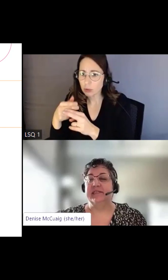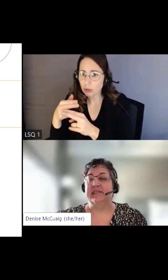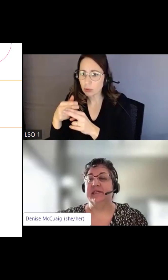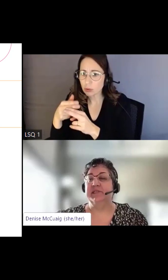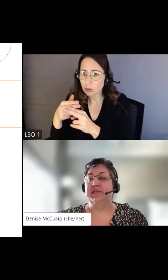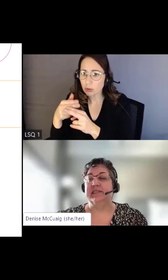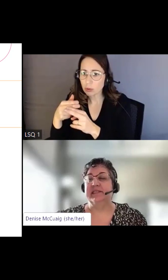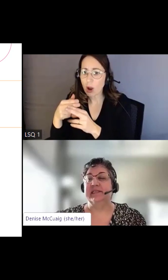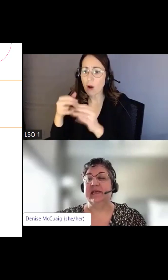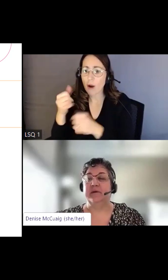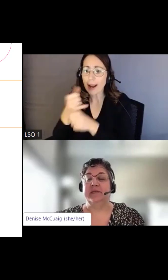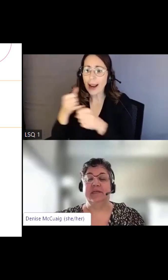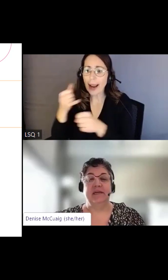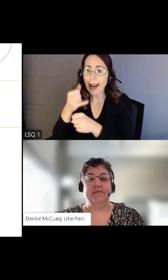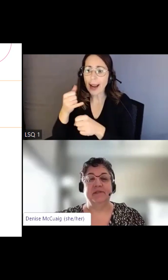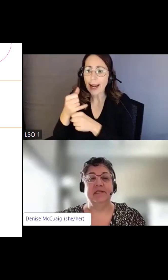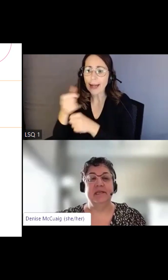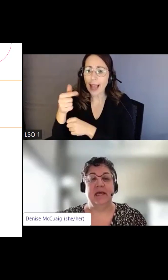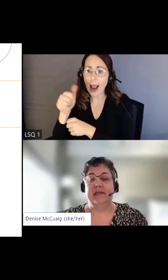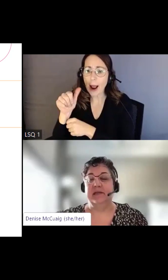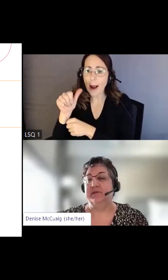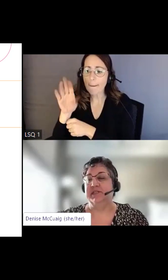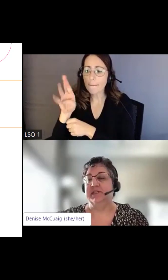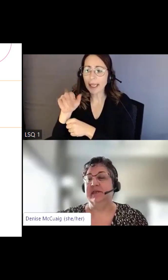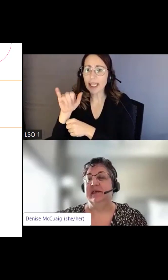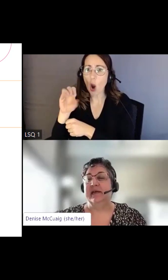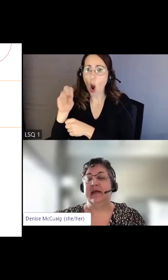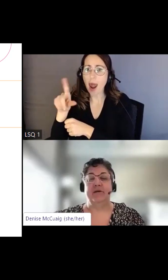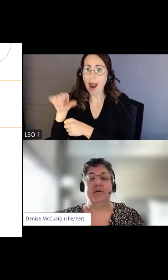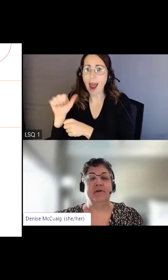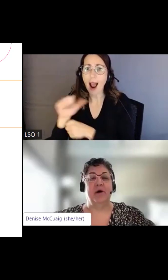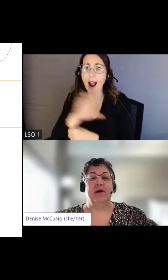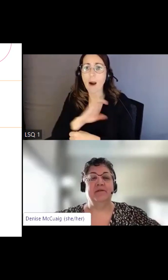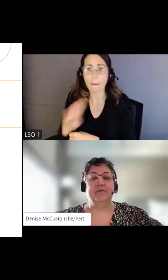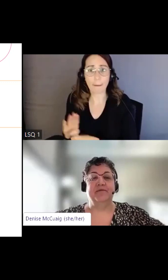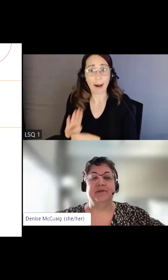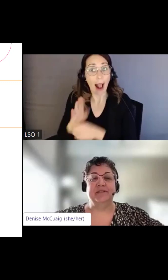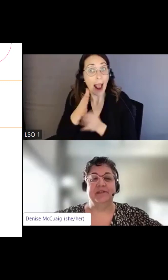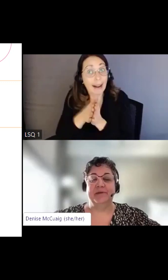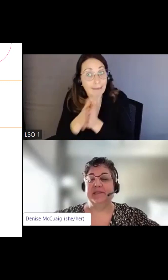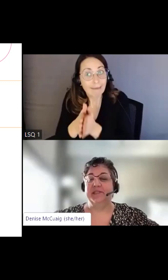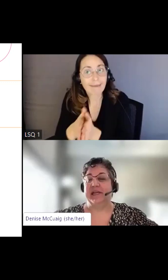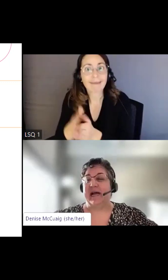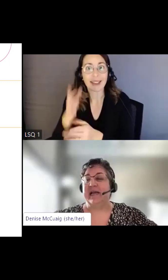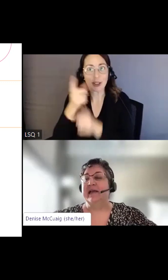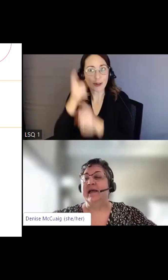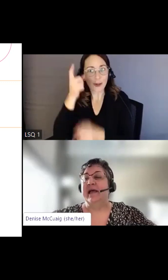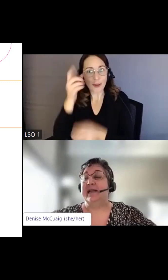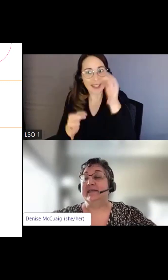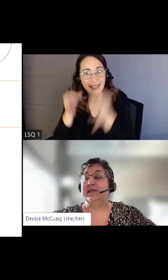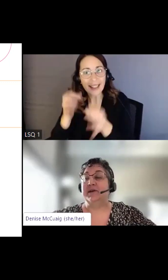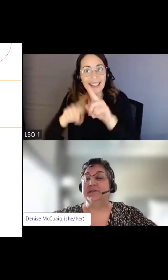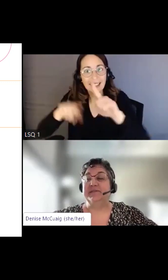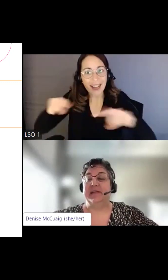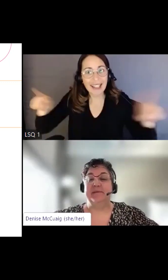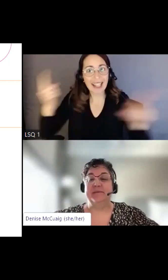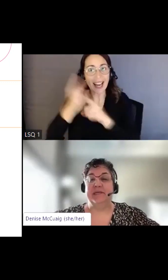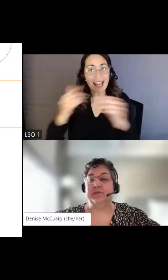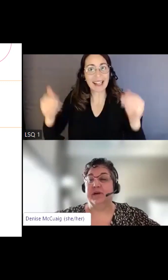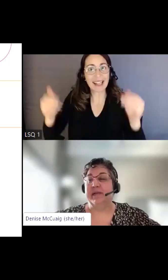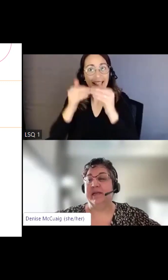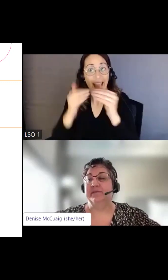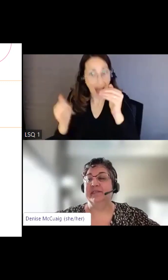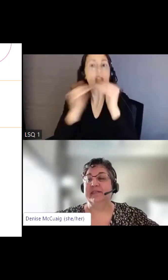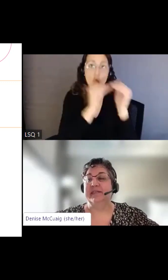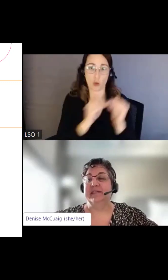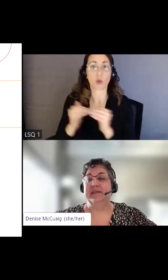justice, l'équité, à la diversité et à l'inclusion. Elle a co-développé aussi un programme de pratique